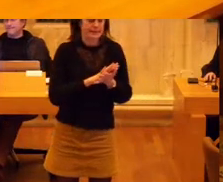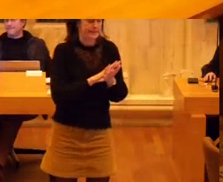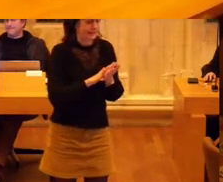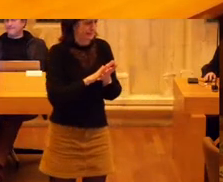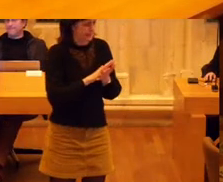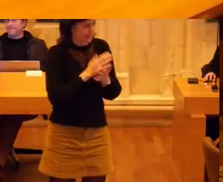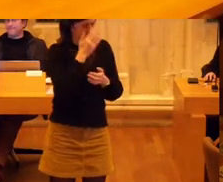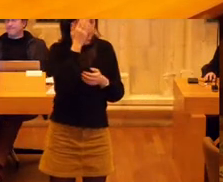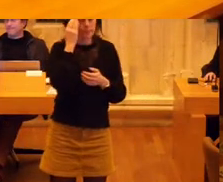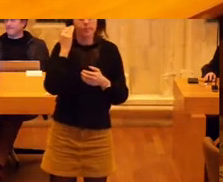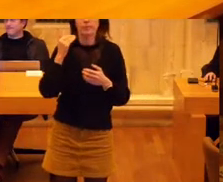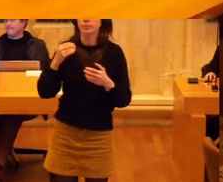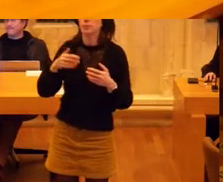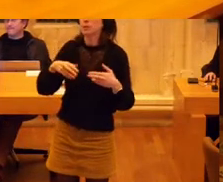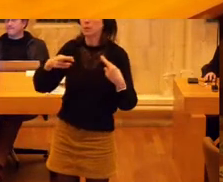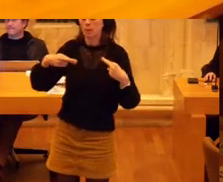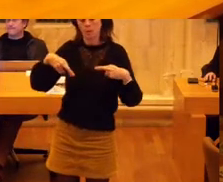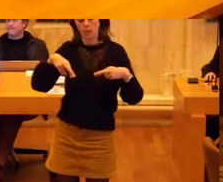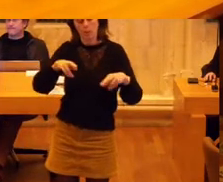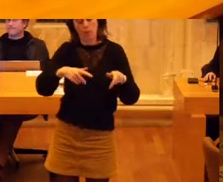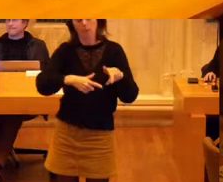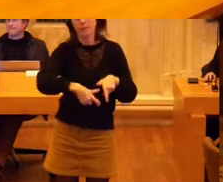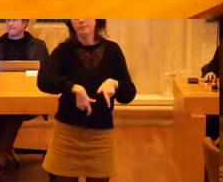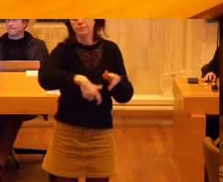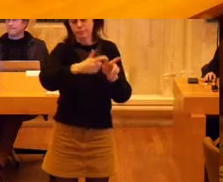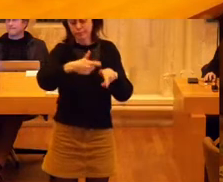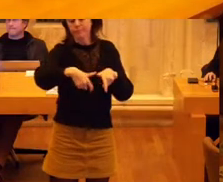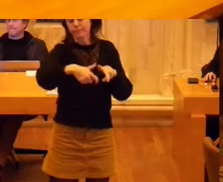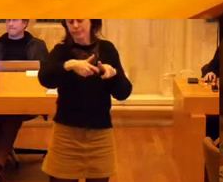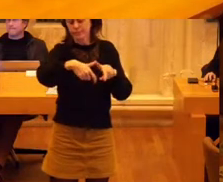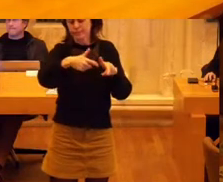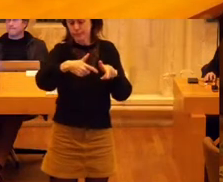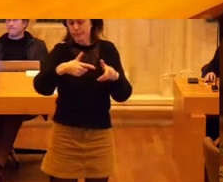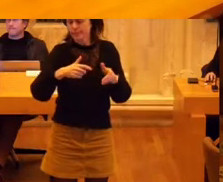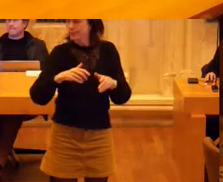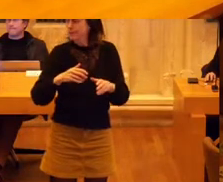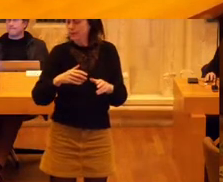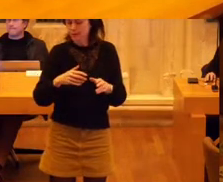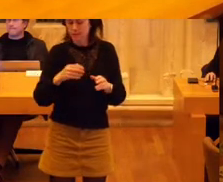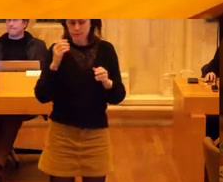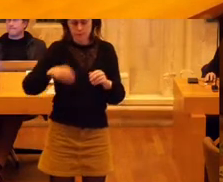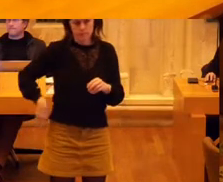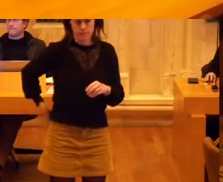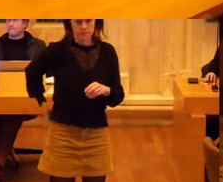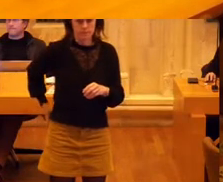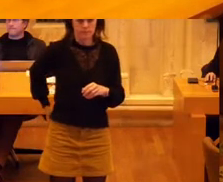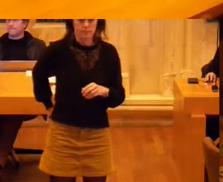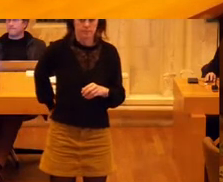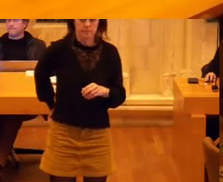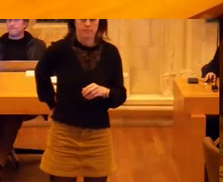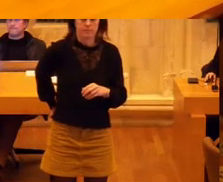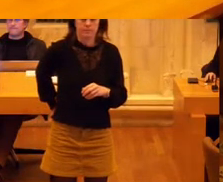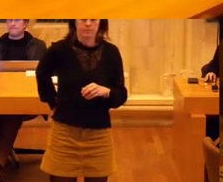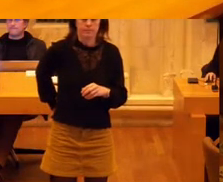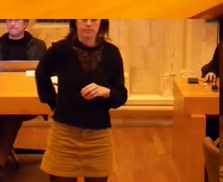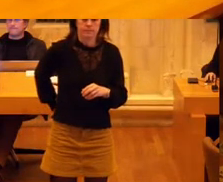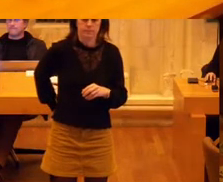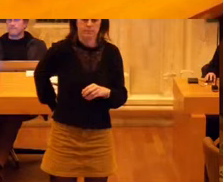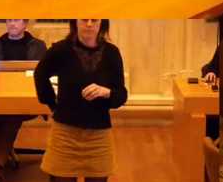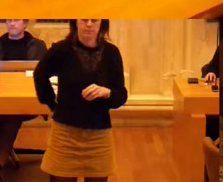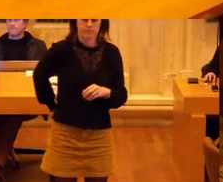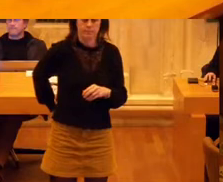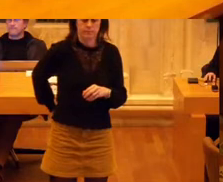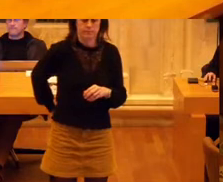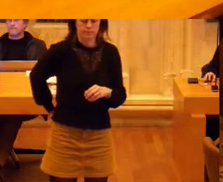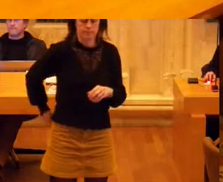S'en est suivi une décision de Quand la mer habitat d'abattre l'ensemble des logements, de démolir l'ensemble des logements, les deux